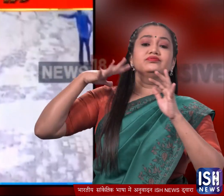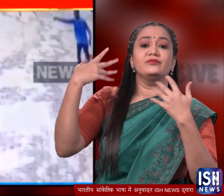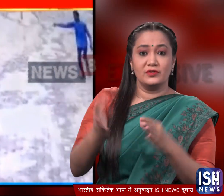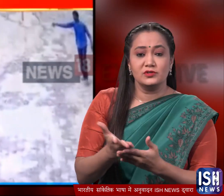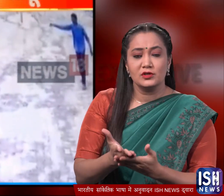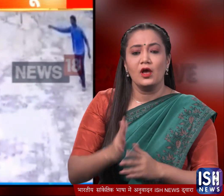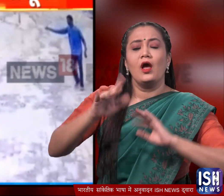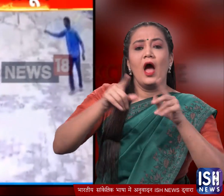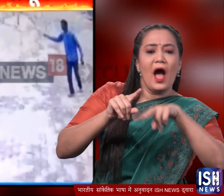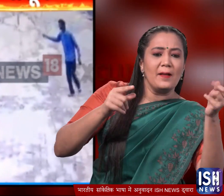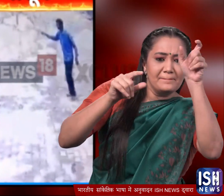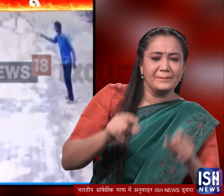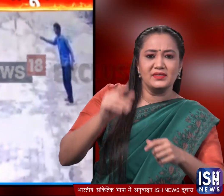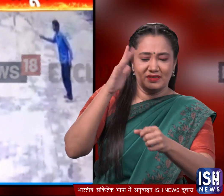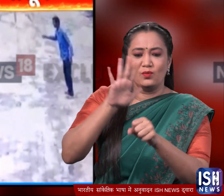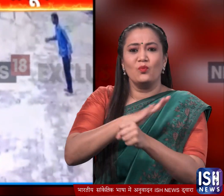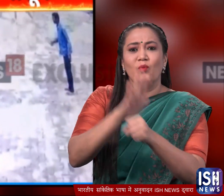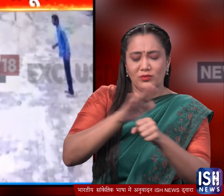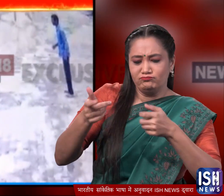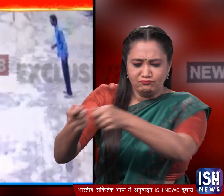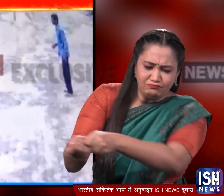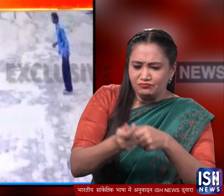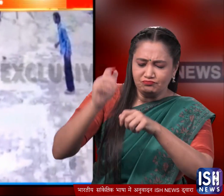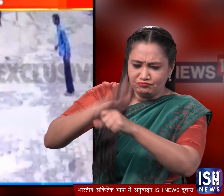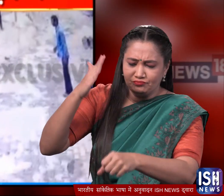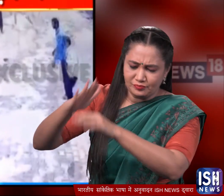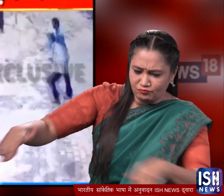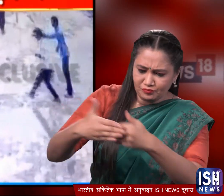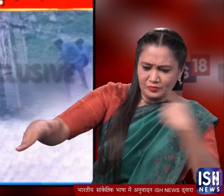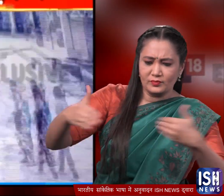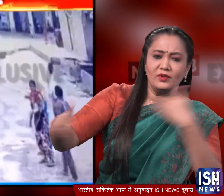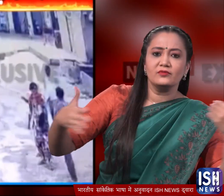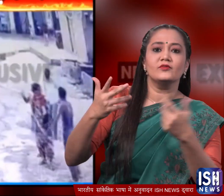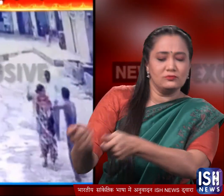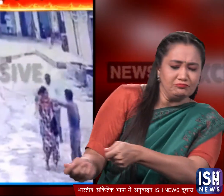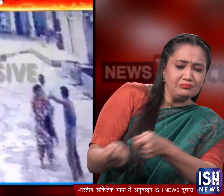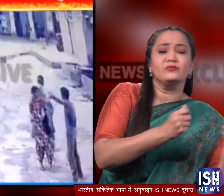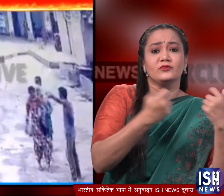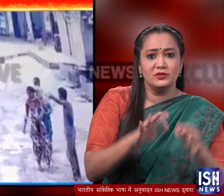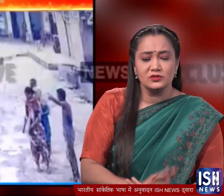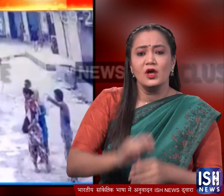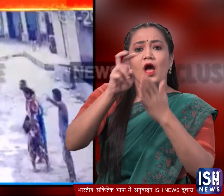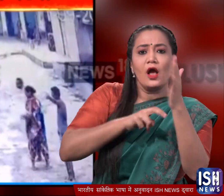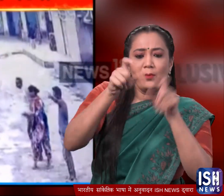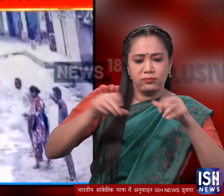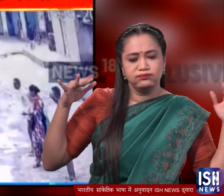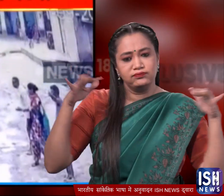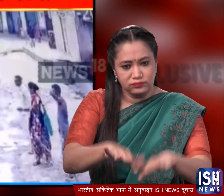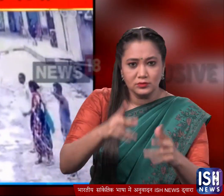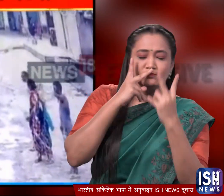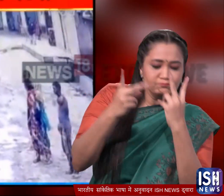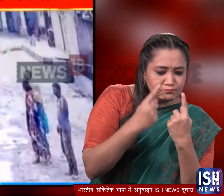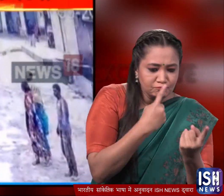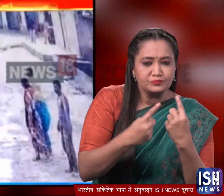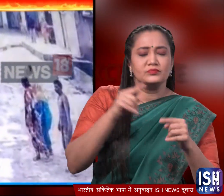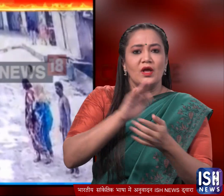इस हादसे के तुरंत बाद एक आदमी ने लकड़ी की मदद से उस बच्चे को बिजली की तार से अलग कर दिया। थोड़ी ही देर में गांव के कई लोग घटना वाली जगह पर